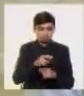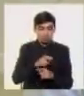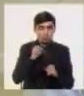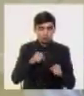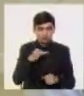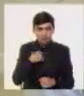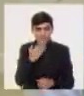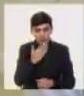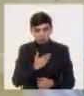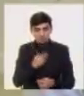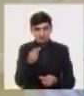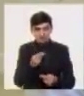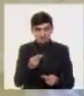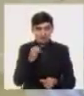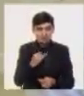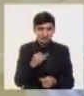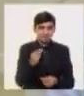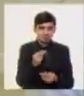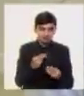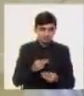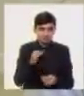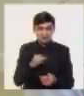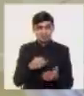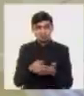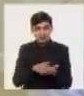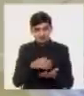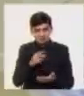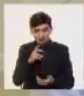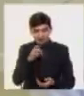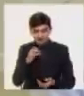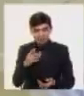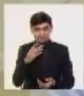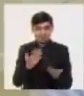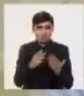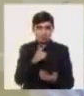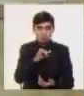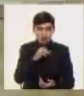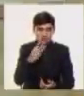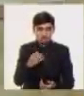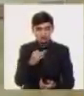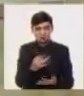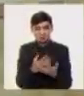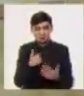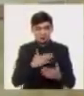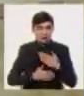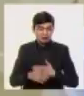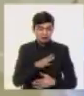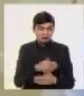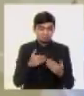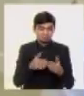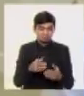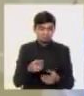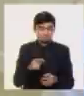люблю рисовать. Рисую и масляными красками, и гуашью, и акварелью. Очень рада, что